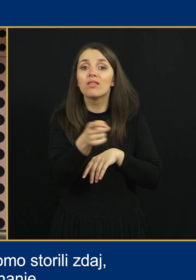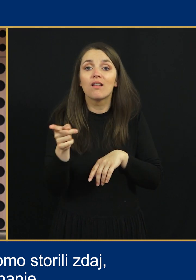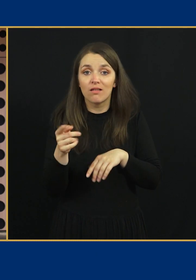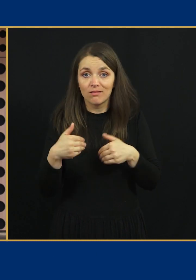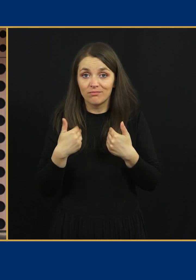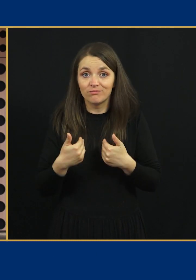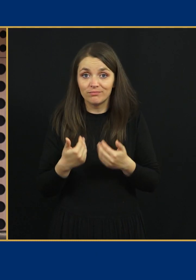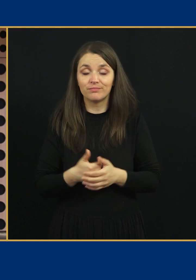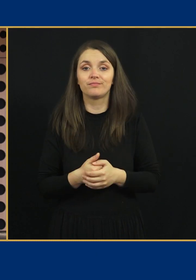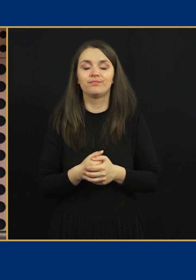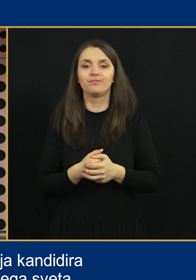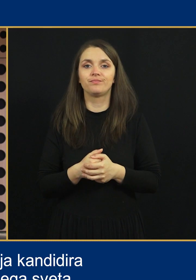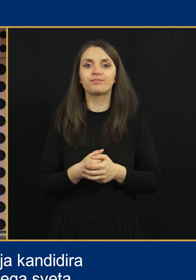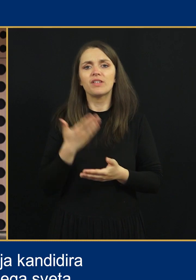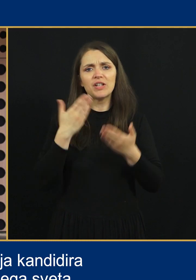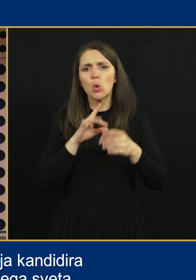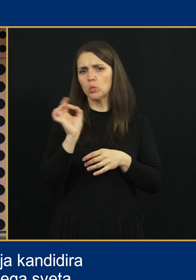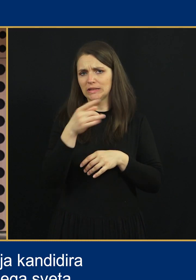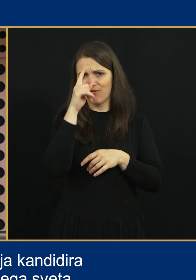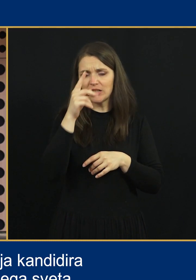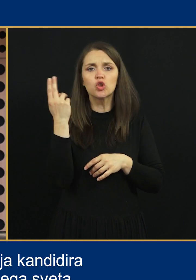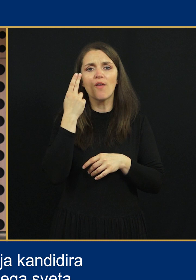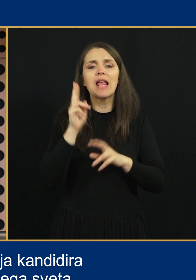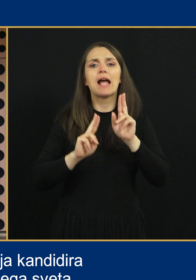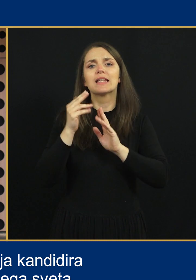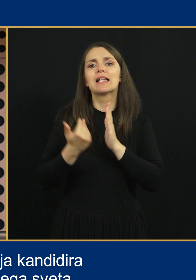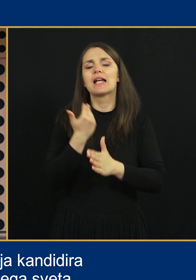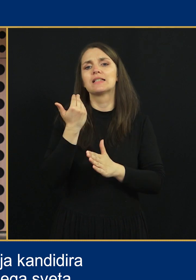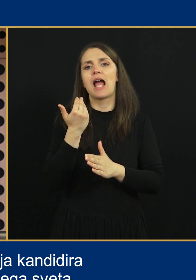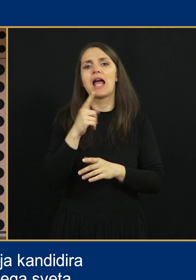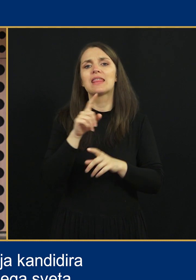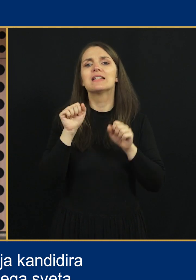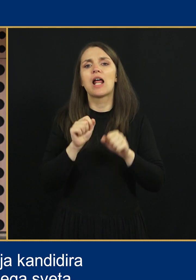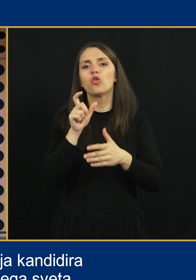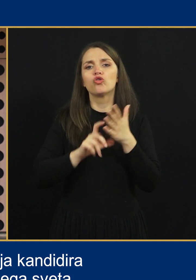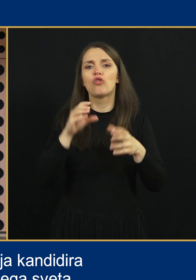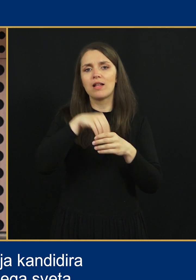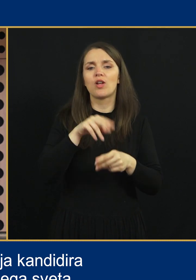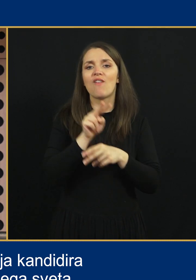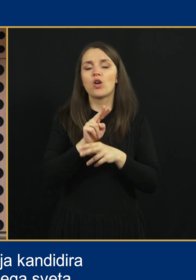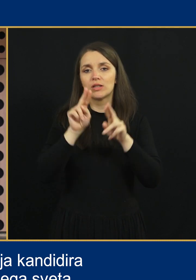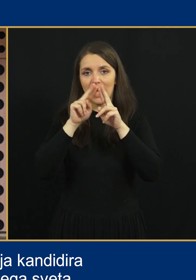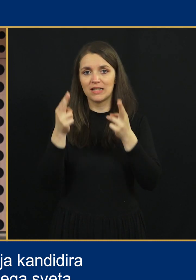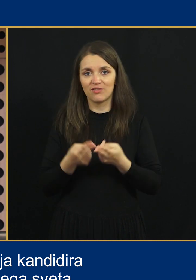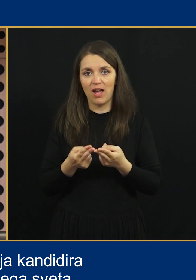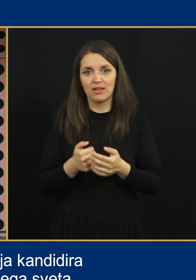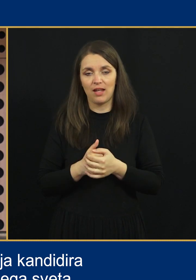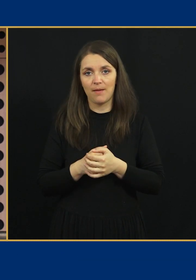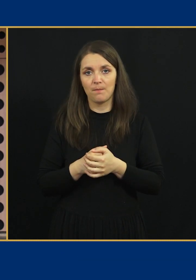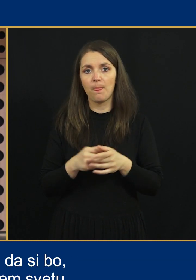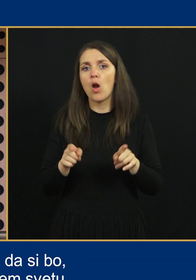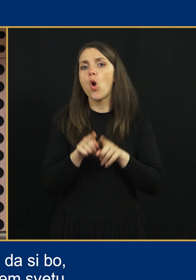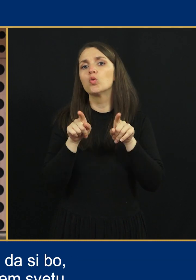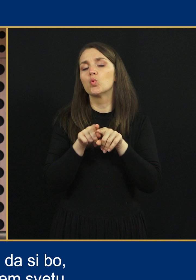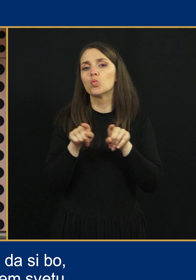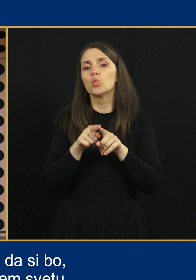nanje. Verjetno vsi veste, da Slovenija kandidira za nestalno članico Varnostnega sveta.